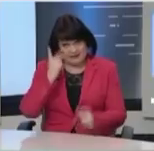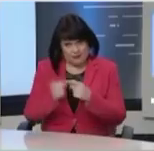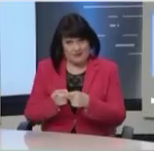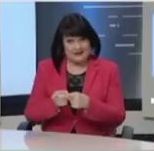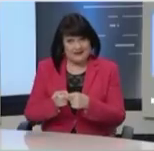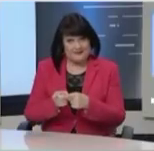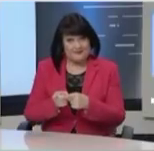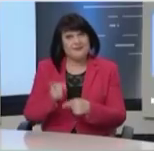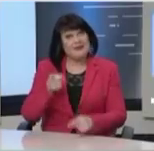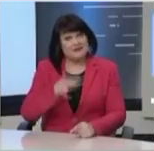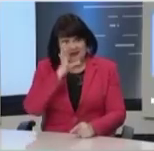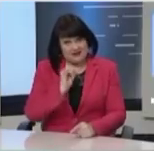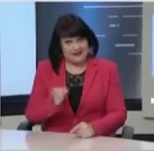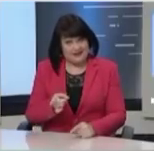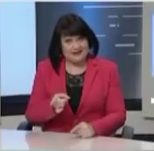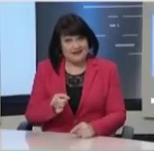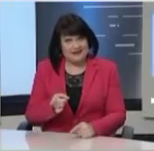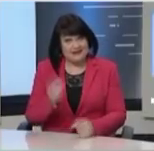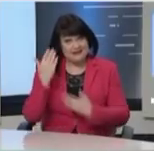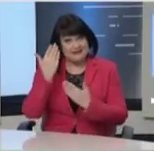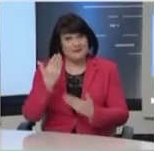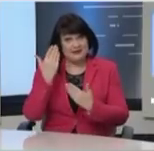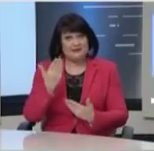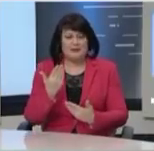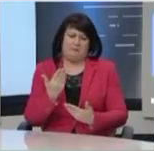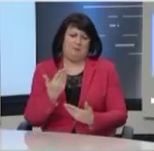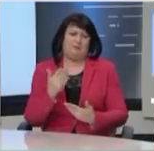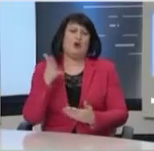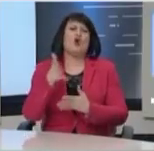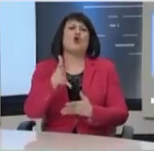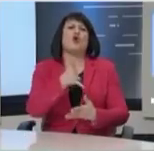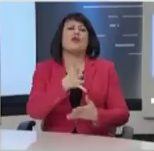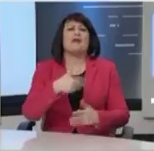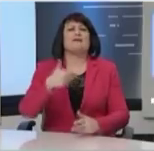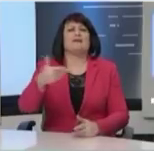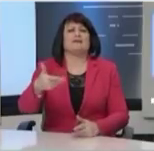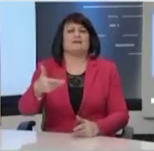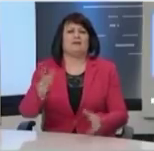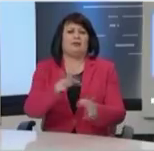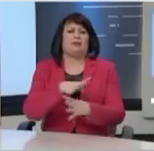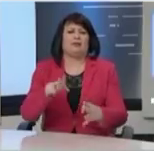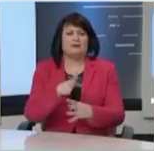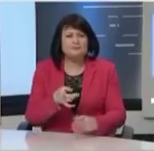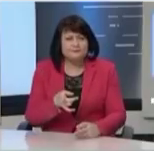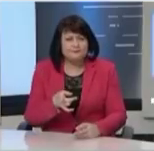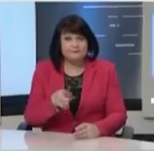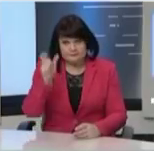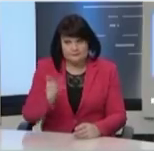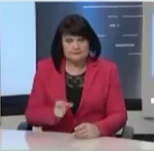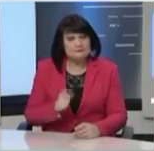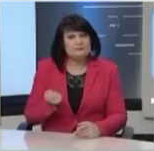ο τιμητής της αλήθειας απέναντι σε όσους ρίχνουν στάχτη στα μάτια του ελληνικού λαού για τα δεινά που έρχονται, είστε